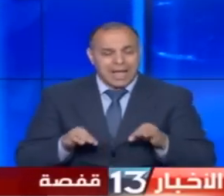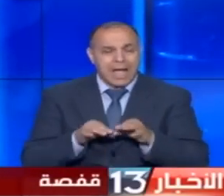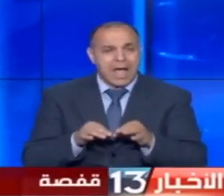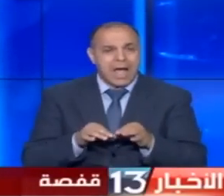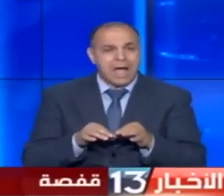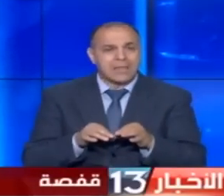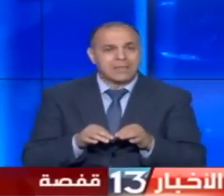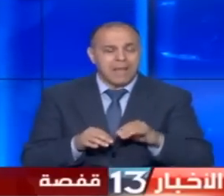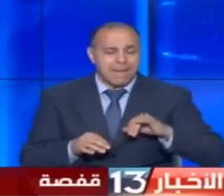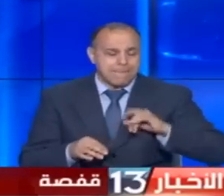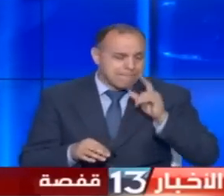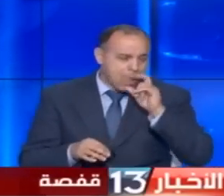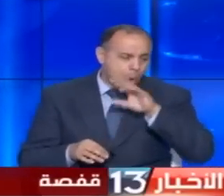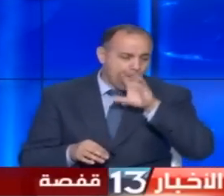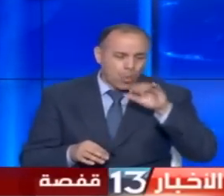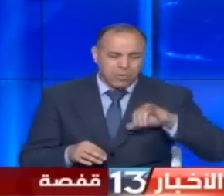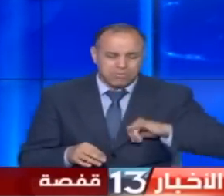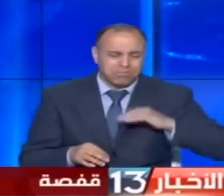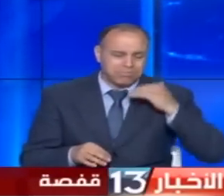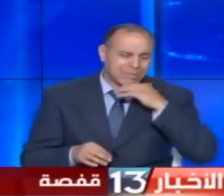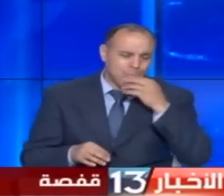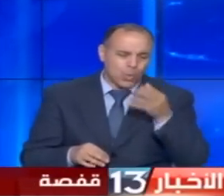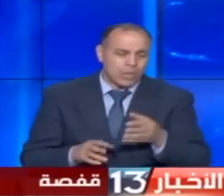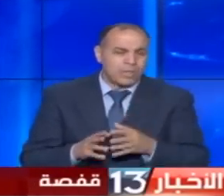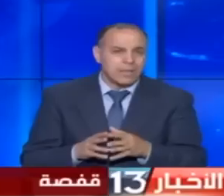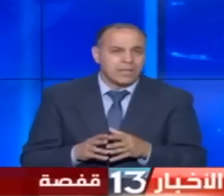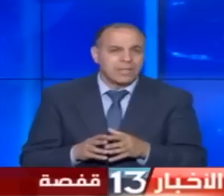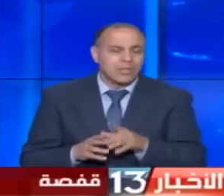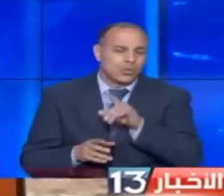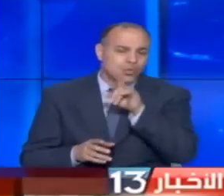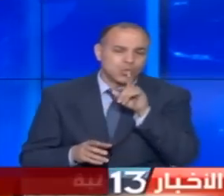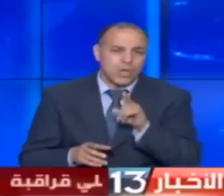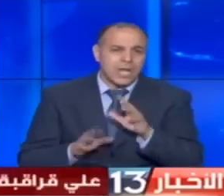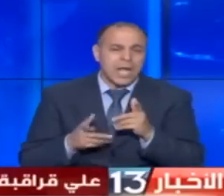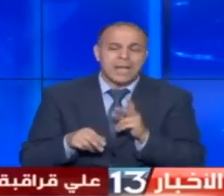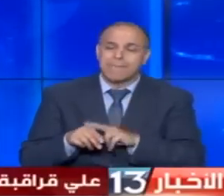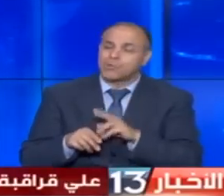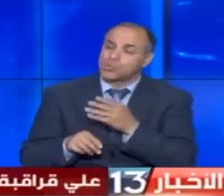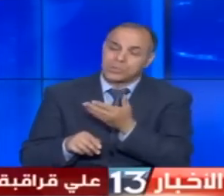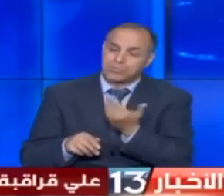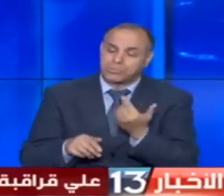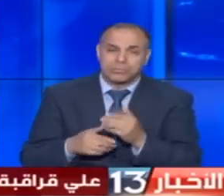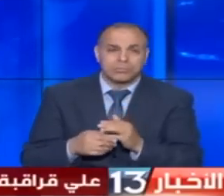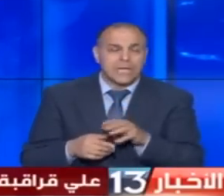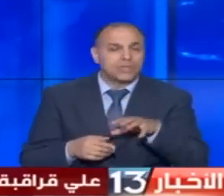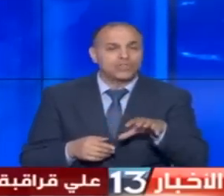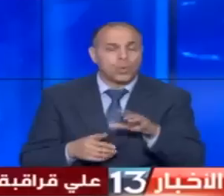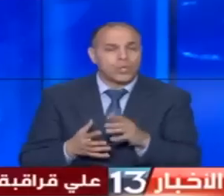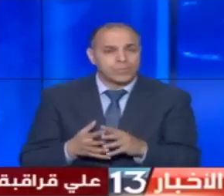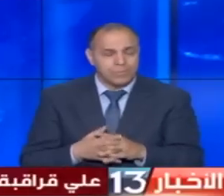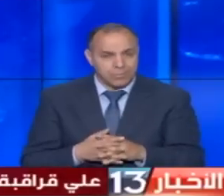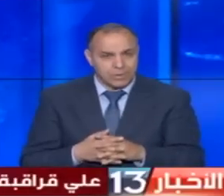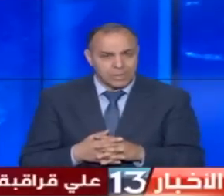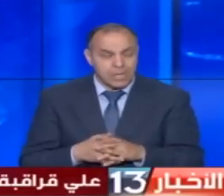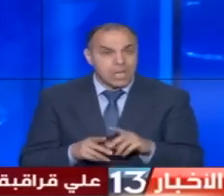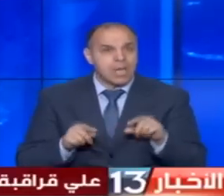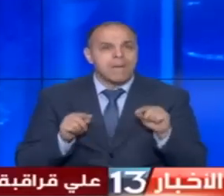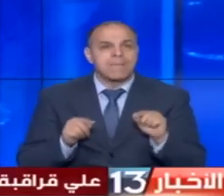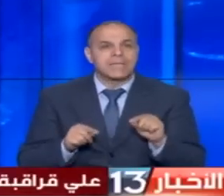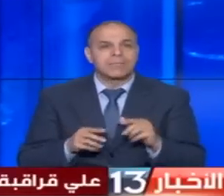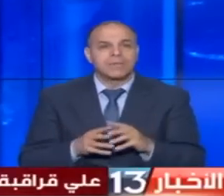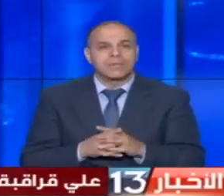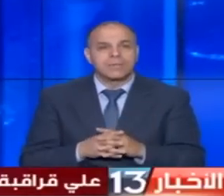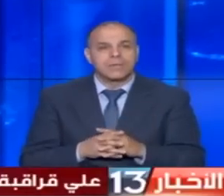دوره المائه كلهم في حاله مزريه جدا وان ان سؤالين صوره الجهويه خاصه تم ال ال ال